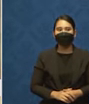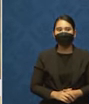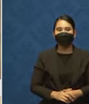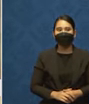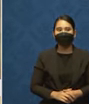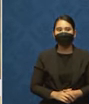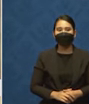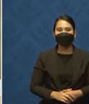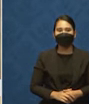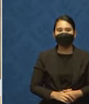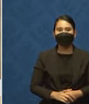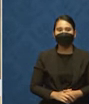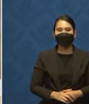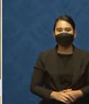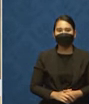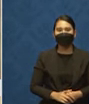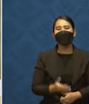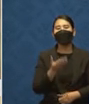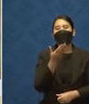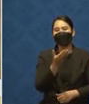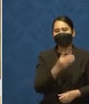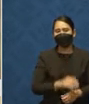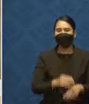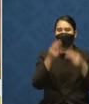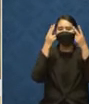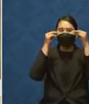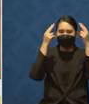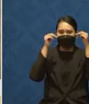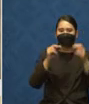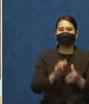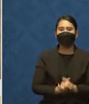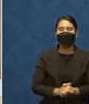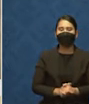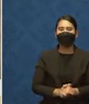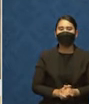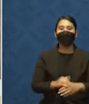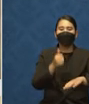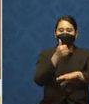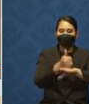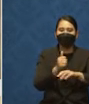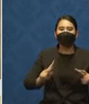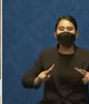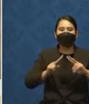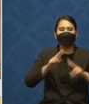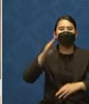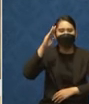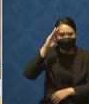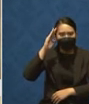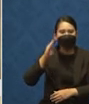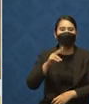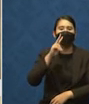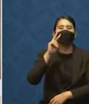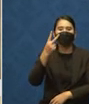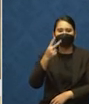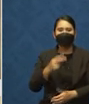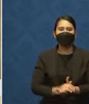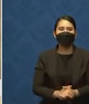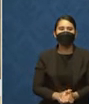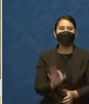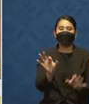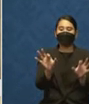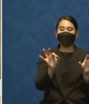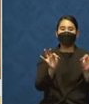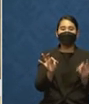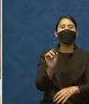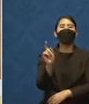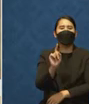คุณประยุทธ์ครับในฐานะที่คุณเป็นนายกรัฐมนตรีเป็นรัฐมนตรีกลาโหมเนี่ยคุณควรจะเลือกอะไร